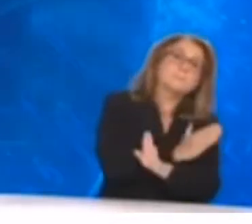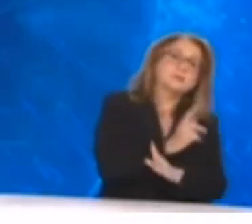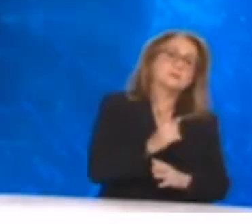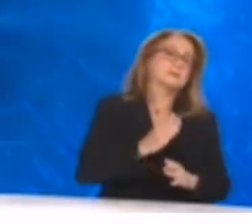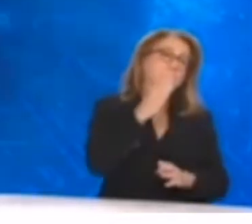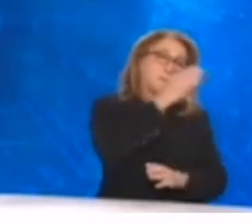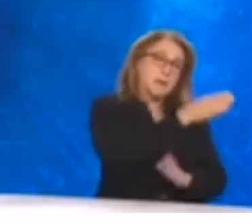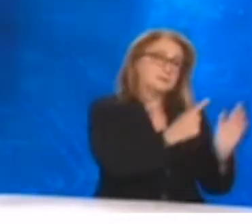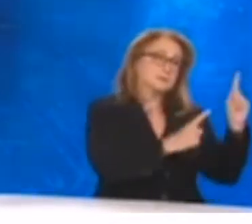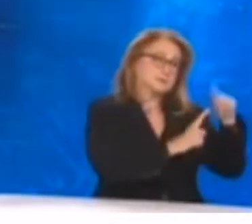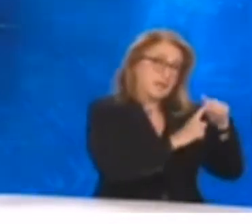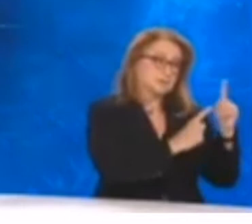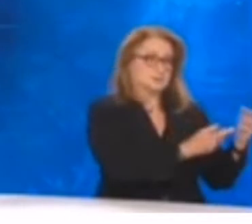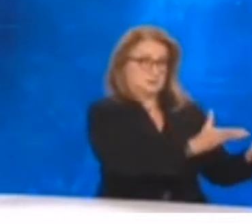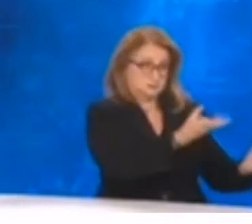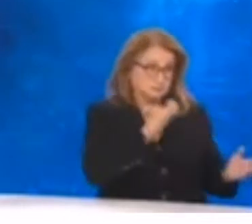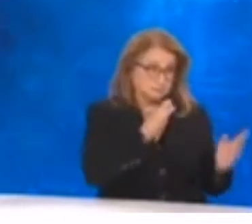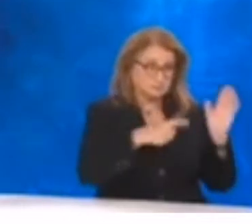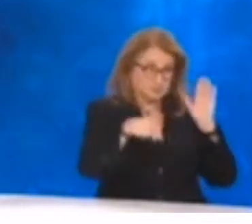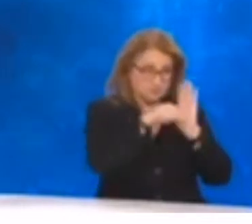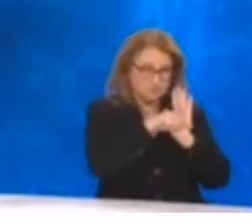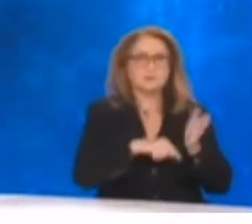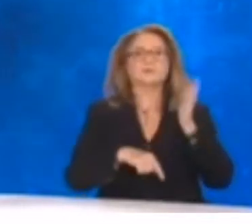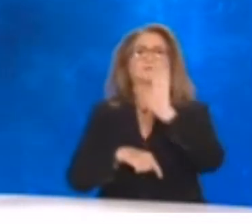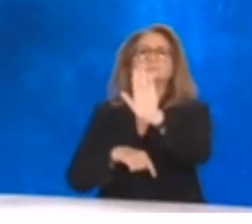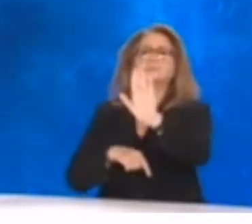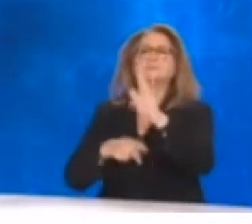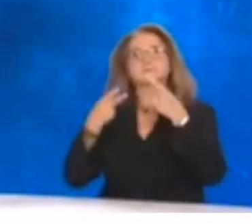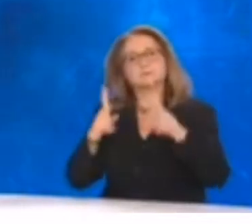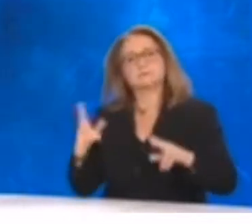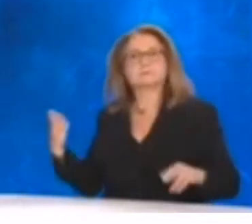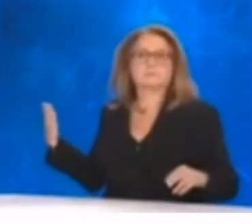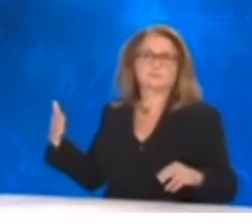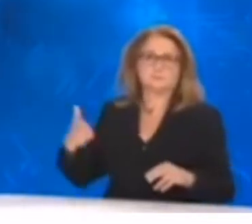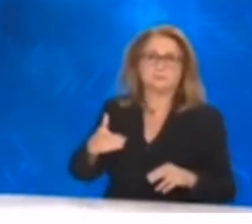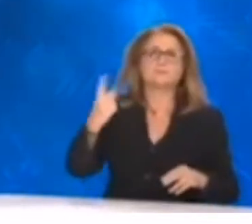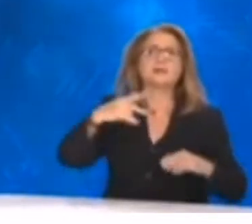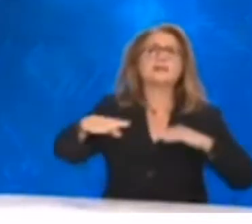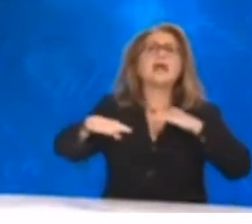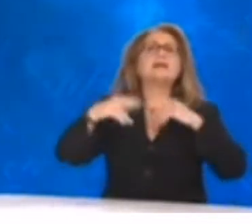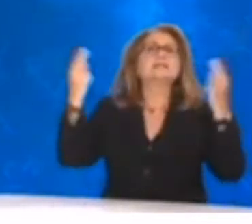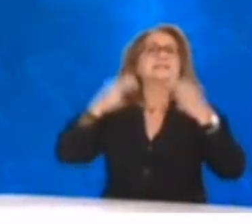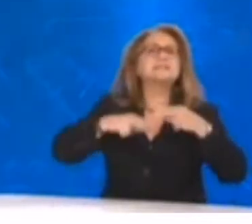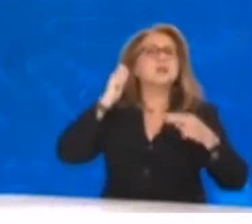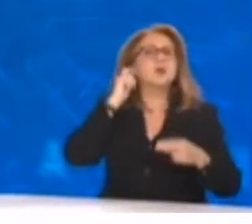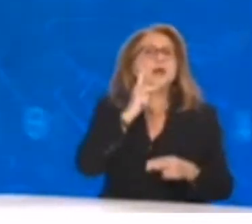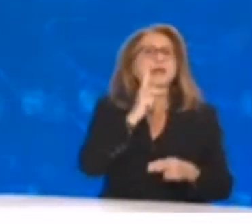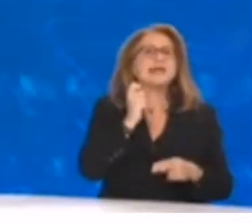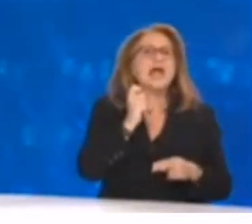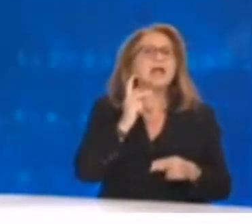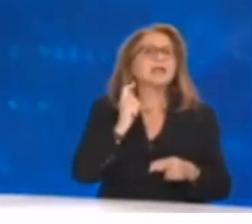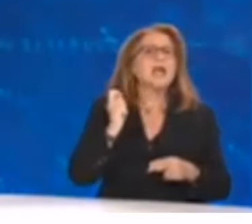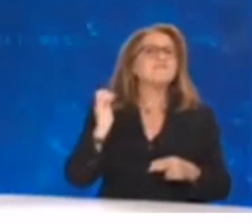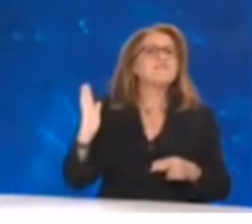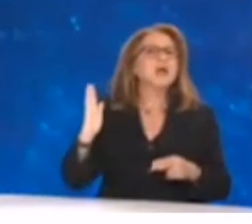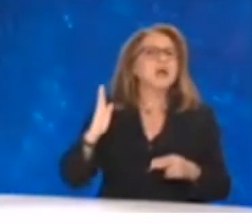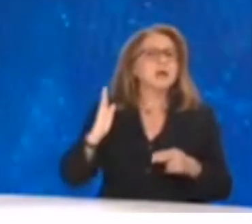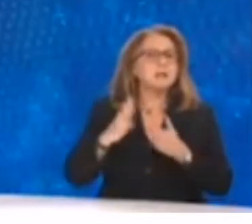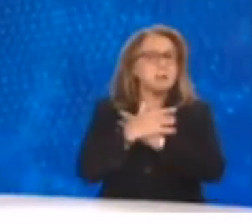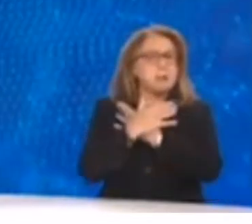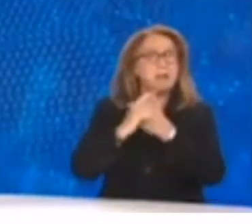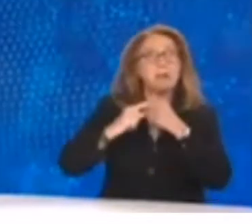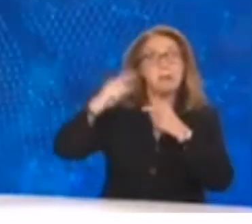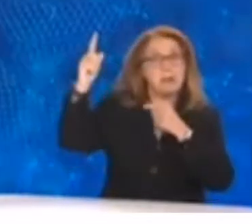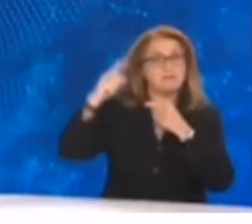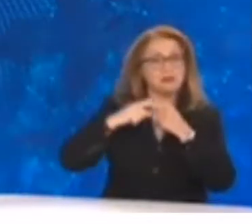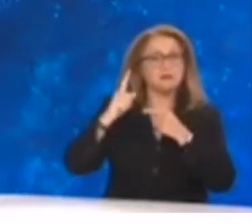τις 16 Αυγούστου, ο αριθμός των εισερχομένων από το συνοριακό σταθμό Κακαβιάς περιορίζεται στα 750 άτομα την ημέρα. Θα